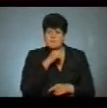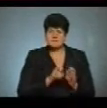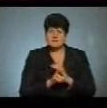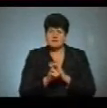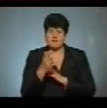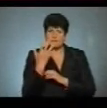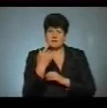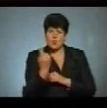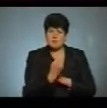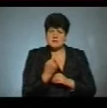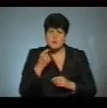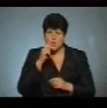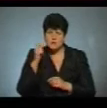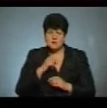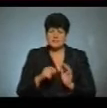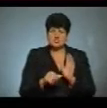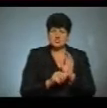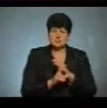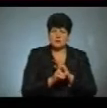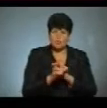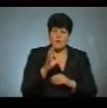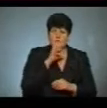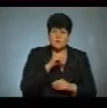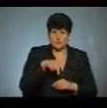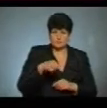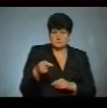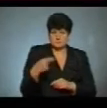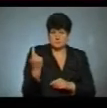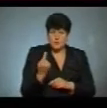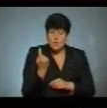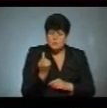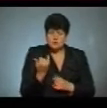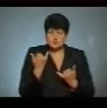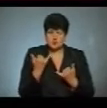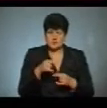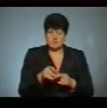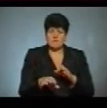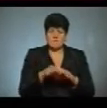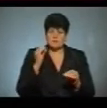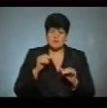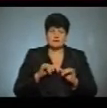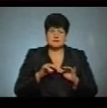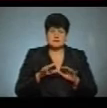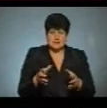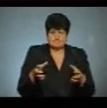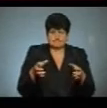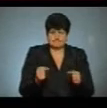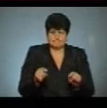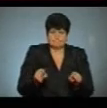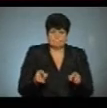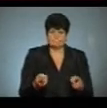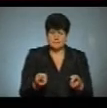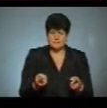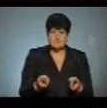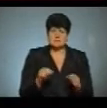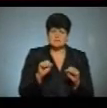5 областях України, 6 храмів обікрали на Тернопільщині. Сьогодні підозрюваним обрали запобіжний захід – це тримання під вартою і з